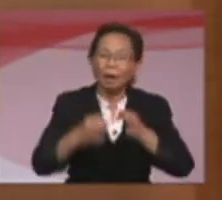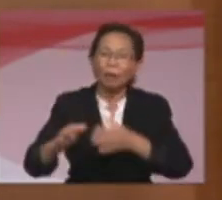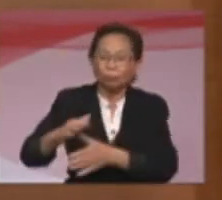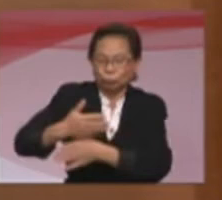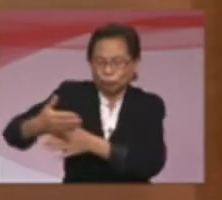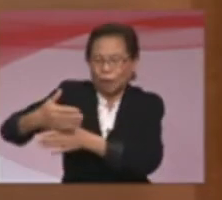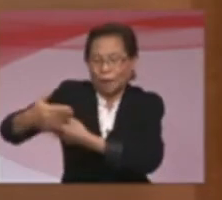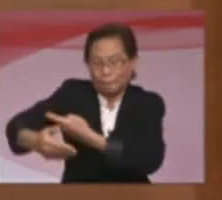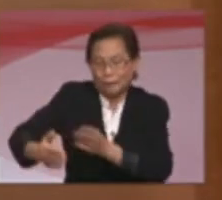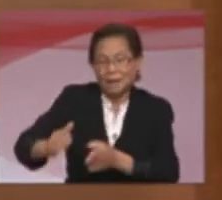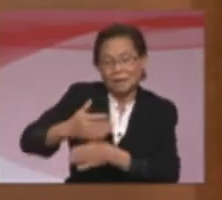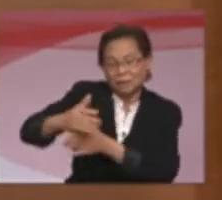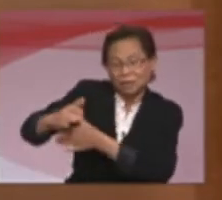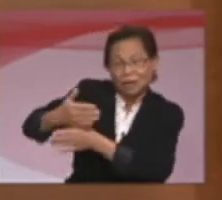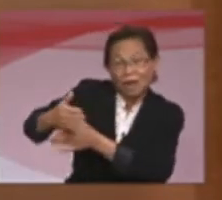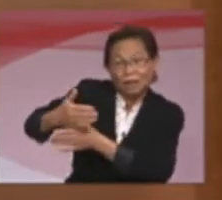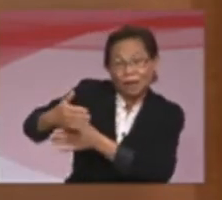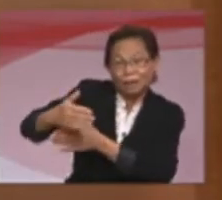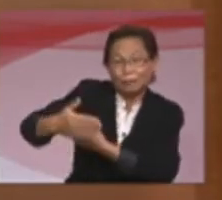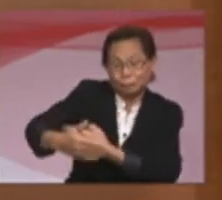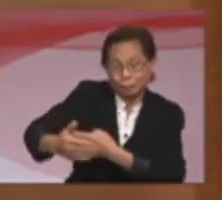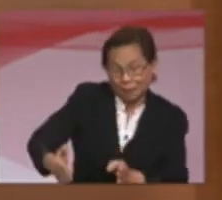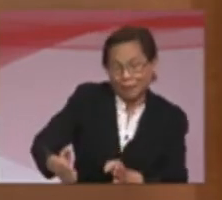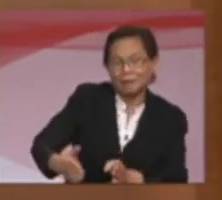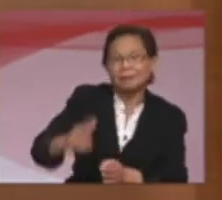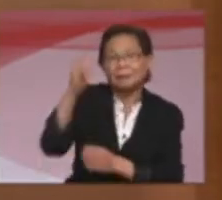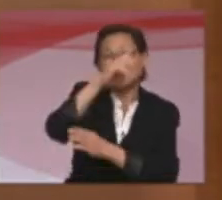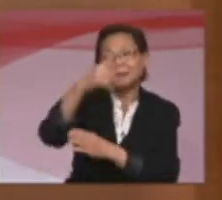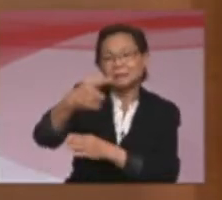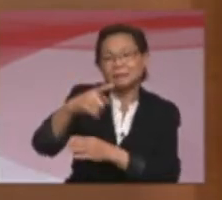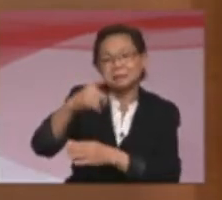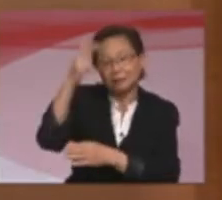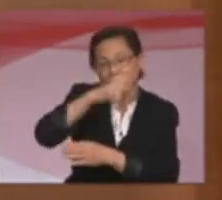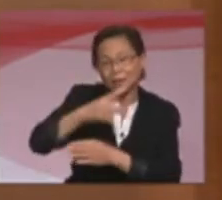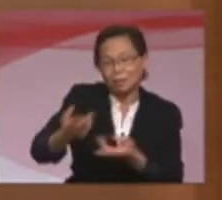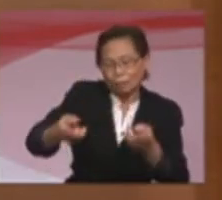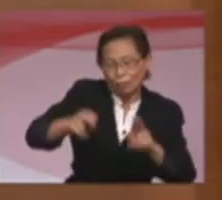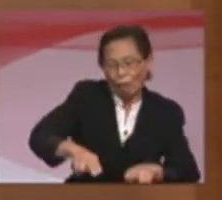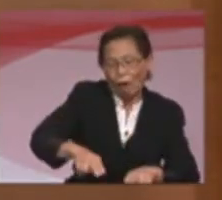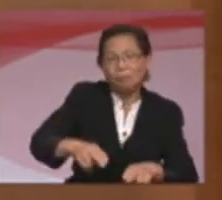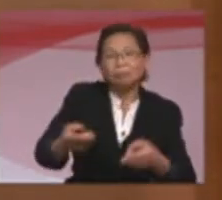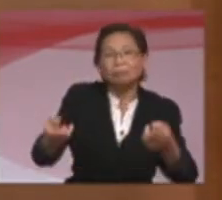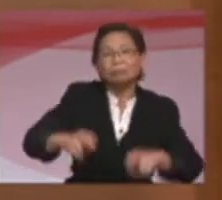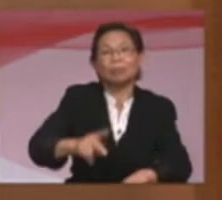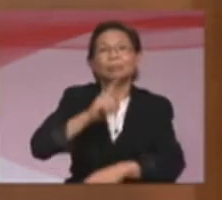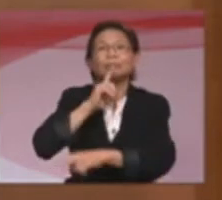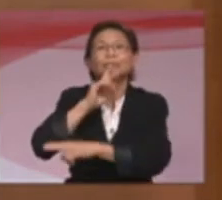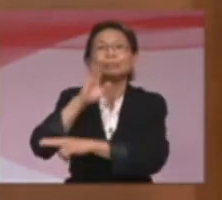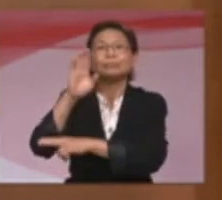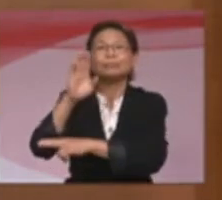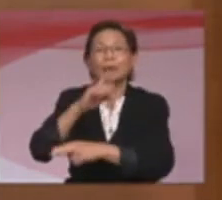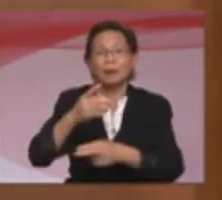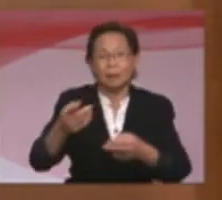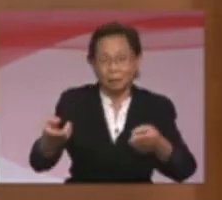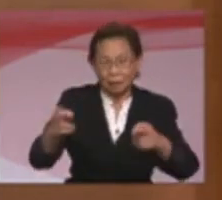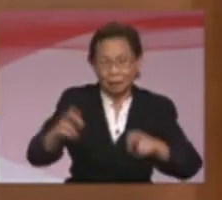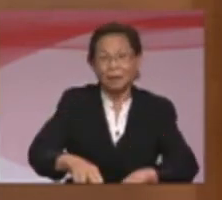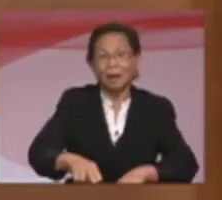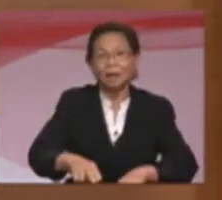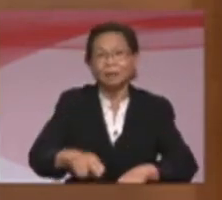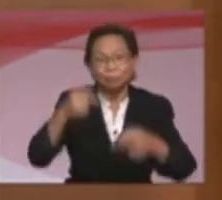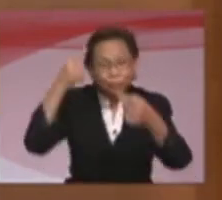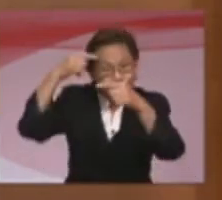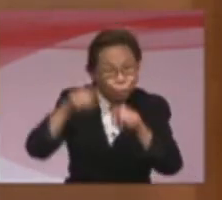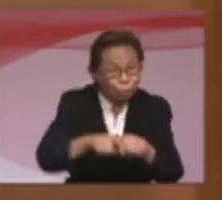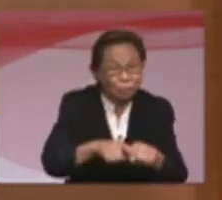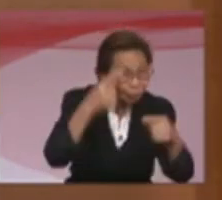berkongsi bilik, pihak kerajaan perlu mendapatkan tanda tangan persetujuan daripada mereka terlebih